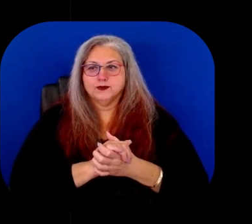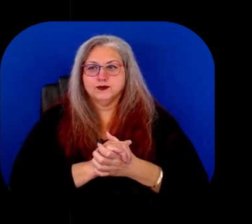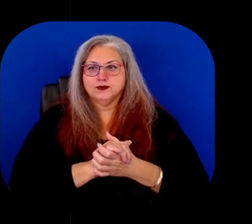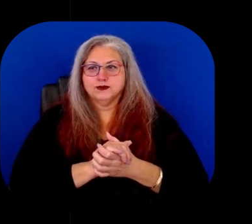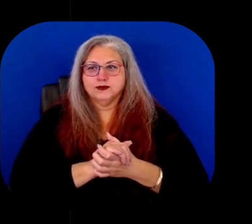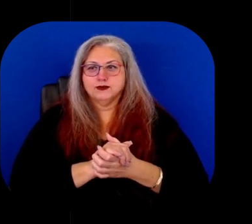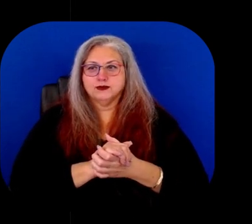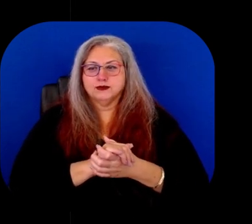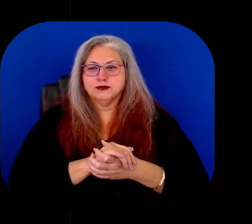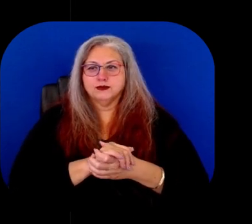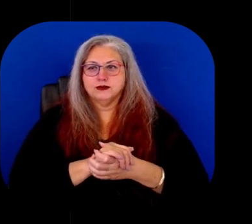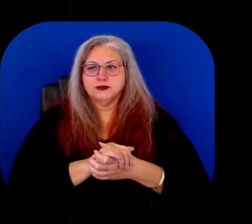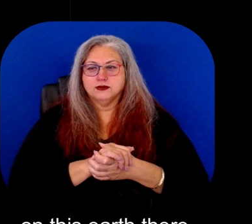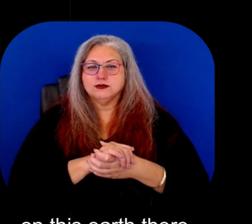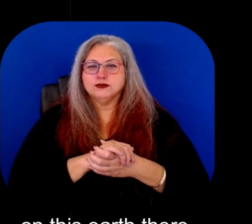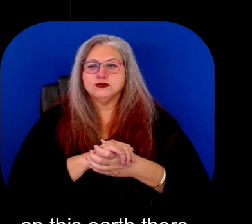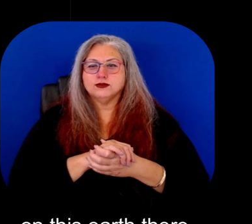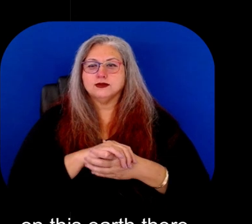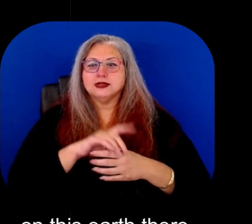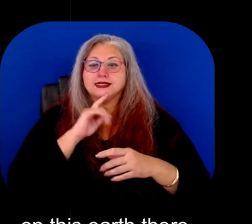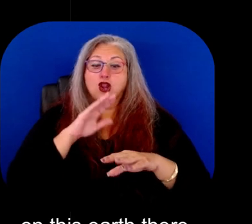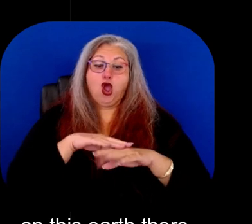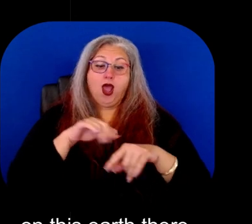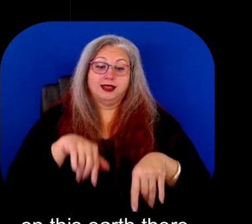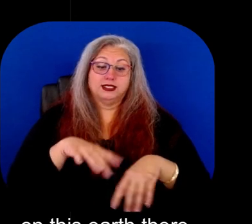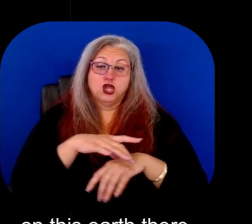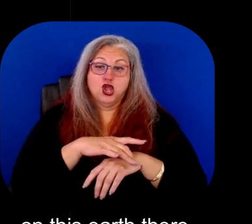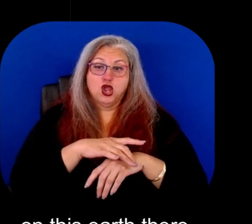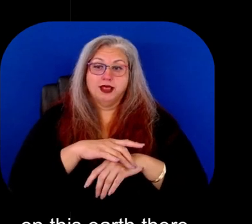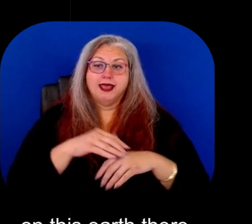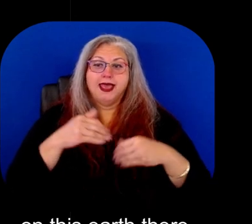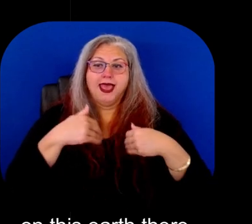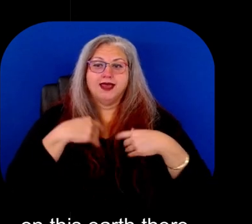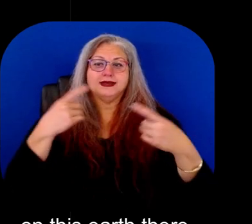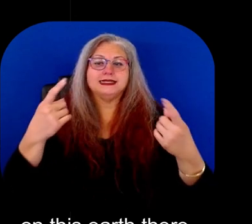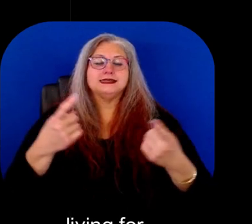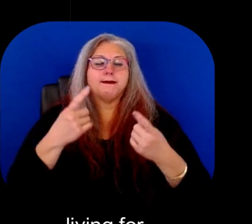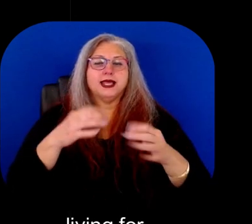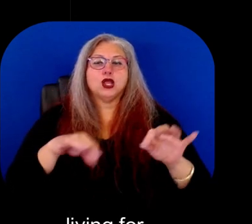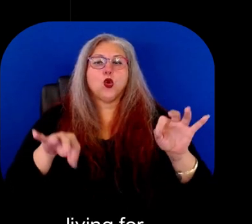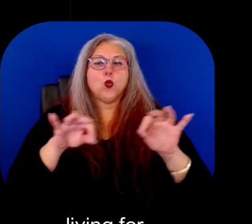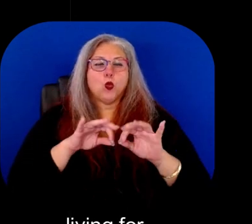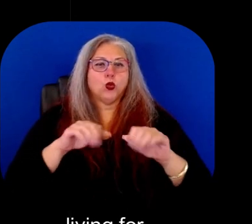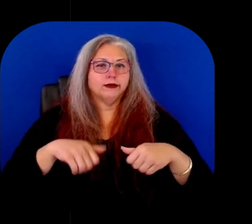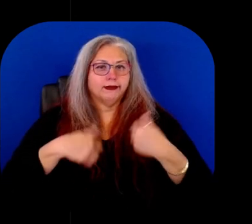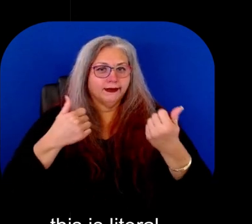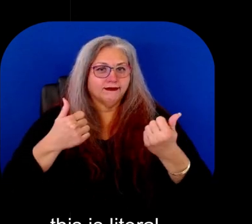مَا يَسْتَحَقُّ الْحَيَاةِ. On this earth, there is something worth living for. This